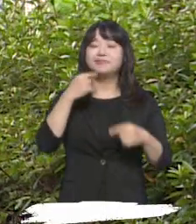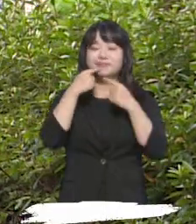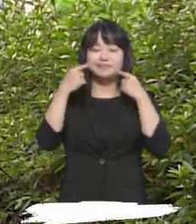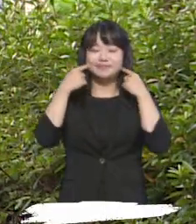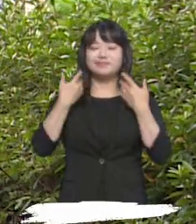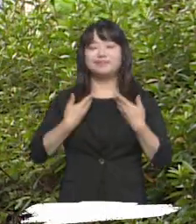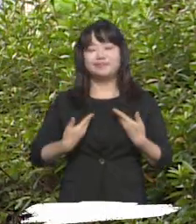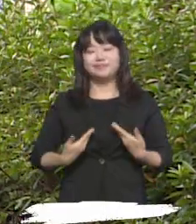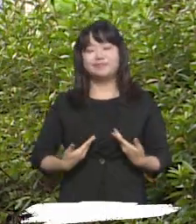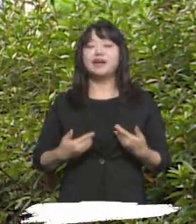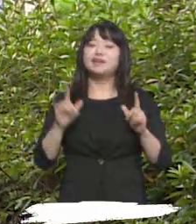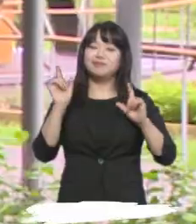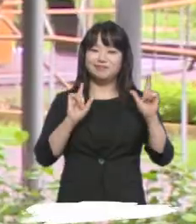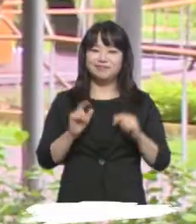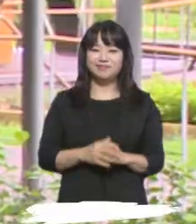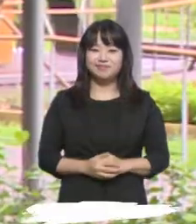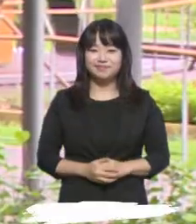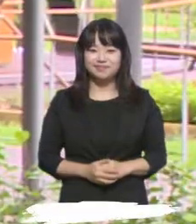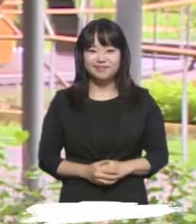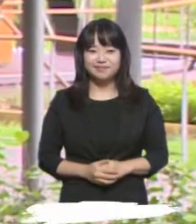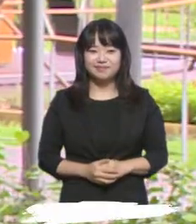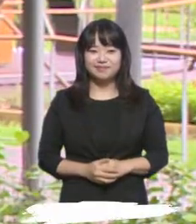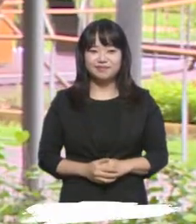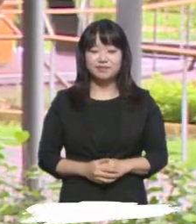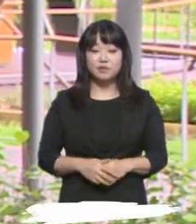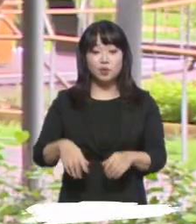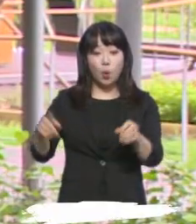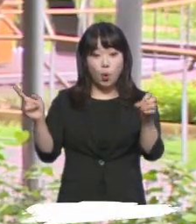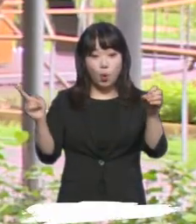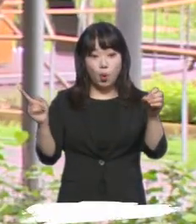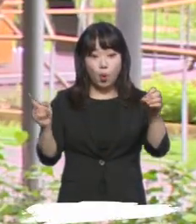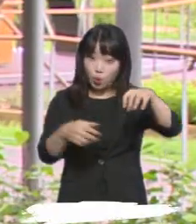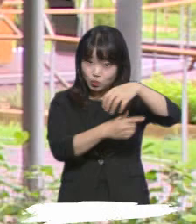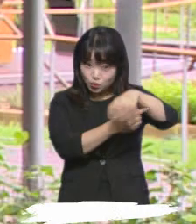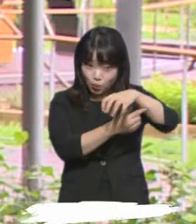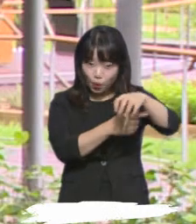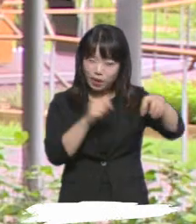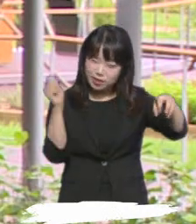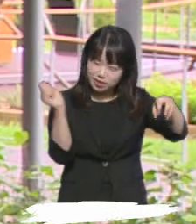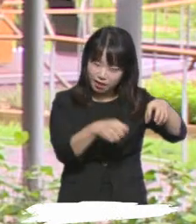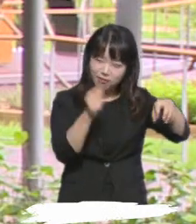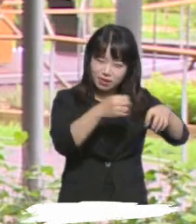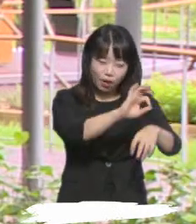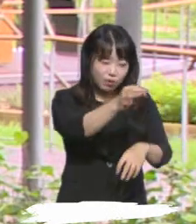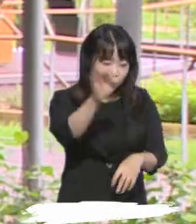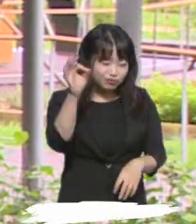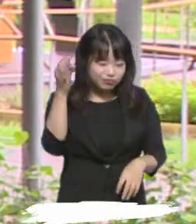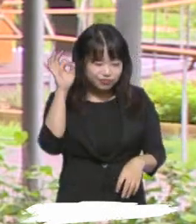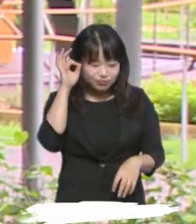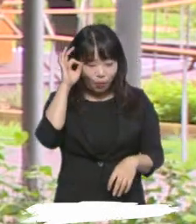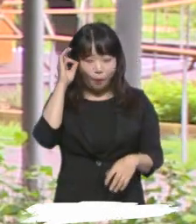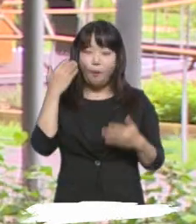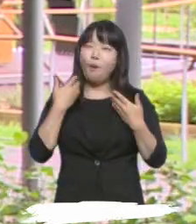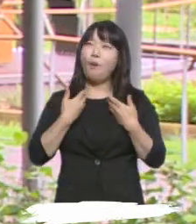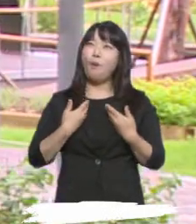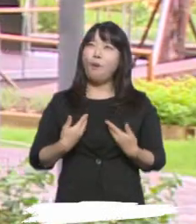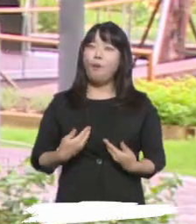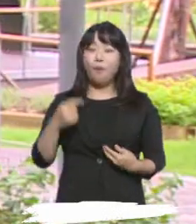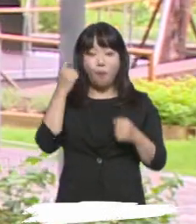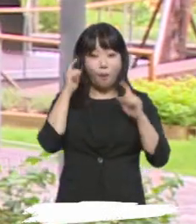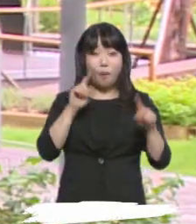안정을 찾습니다. 그 종소리 같은 거 들으면서 그런 식의 어떤 힐링은 처음 해봤던 것